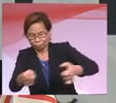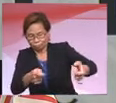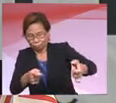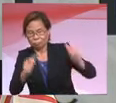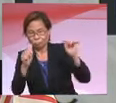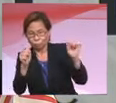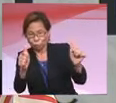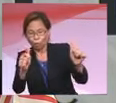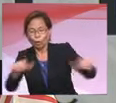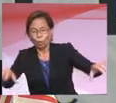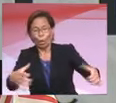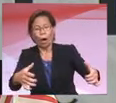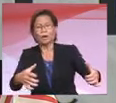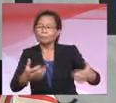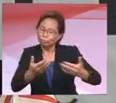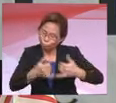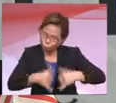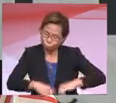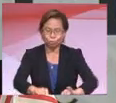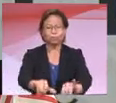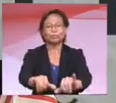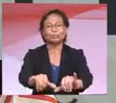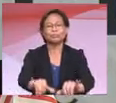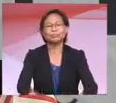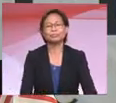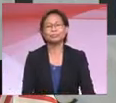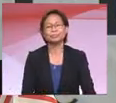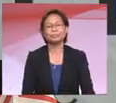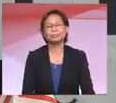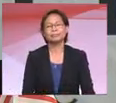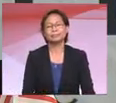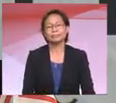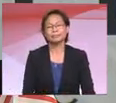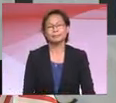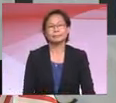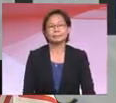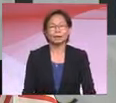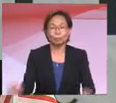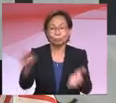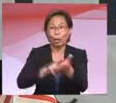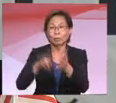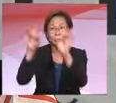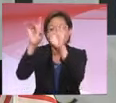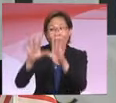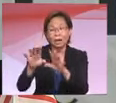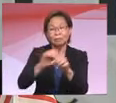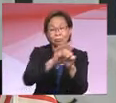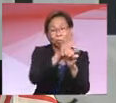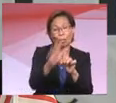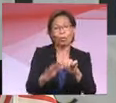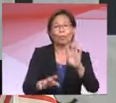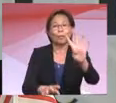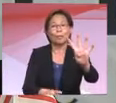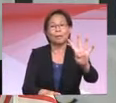sewajarnya dijalankan secara berterusan. Dimaklumkan laporan saringan COVID-19 di